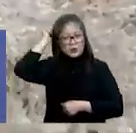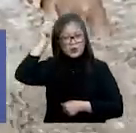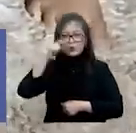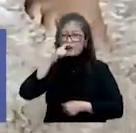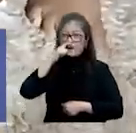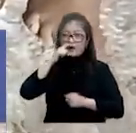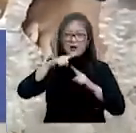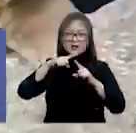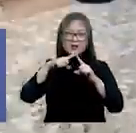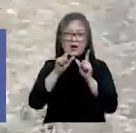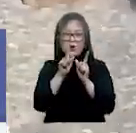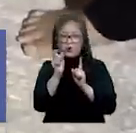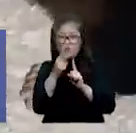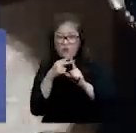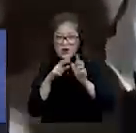syukur